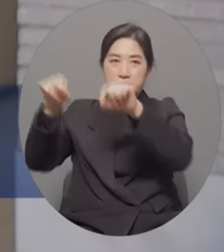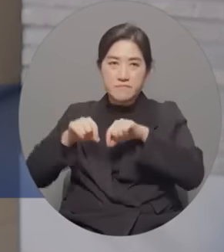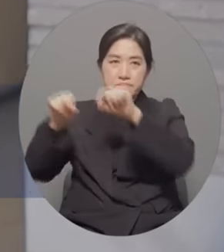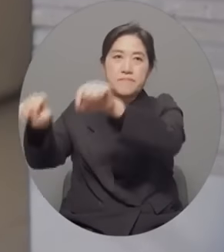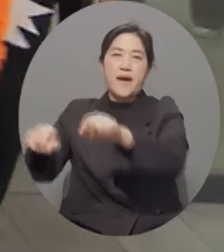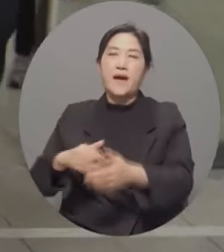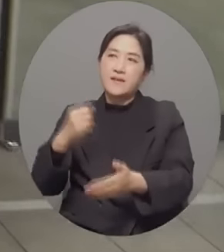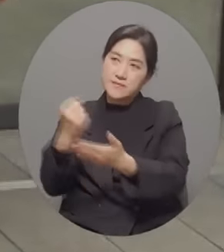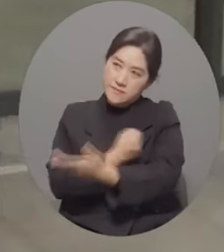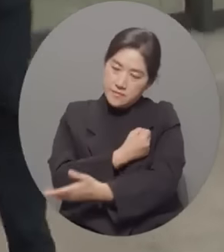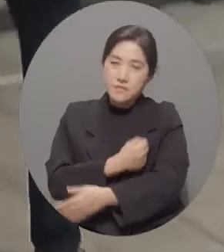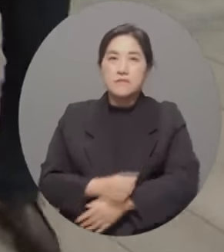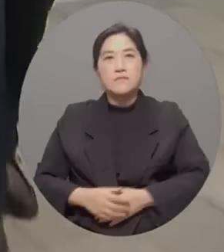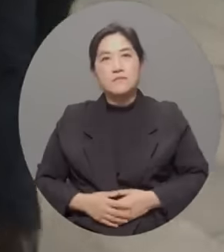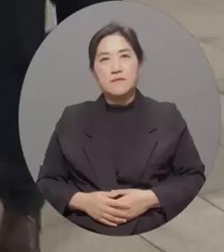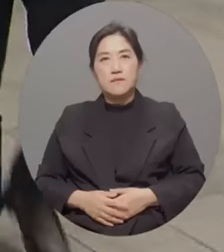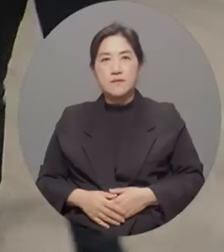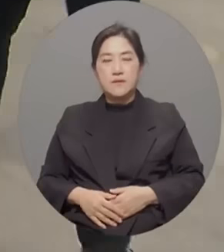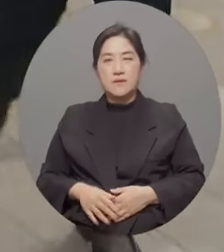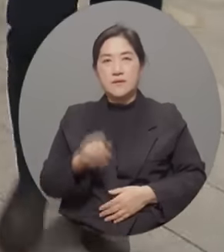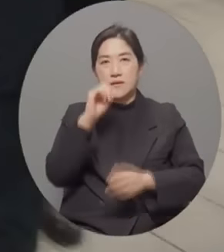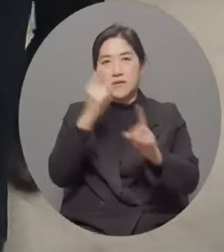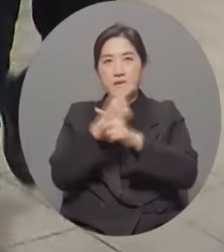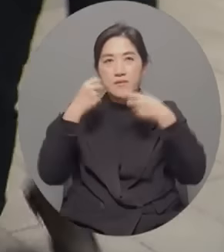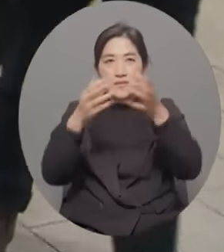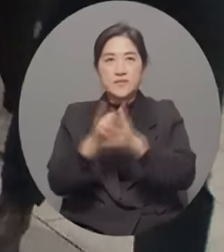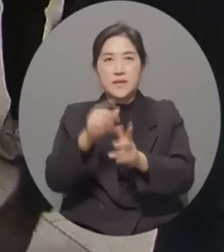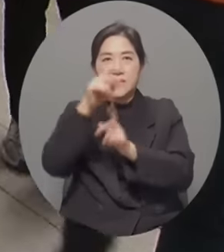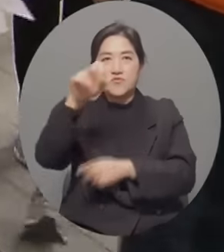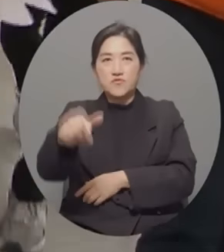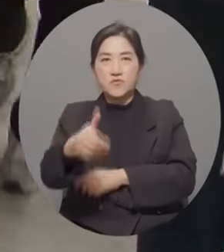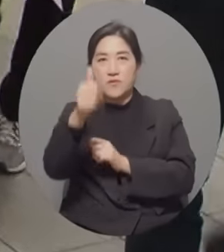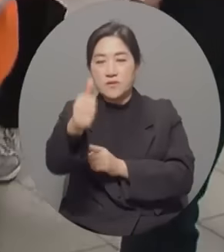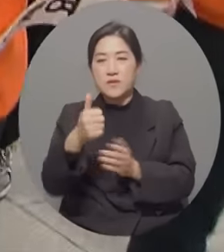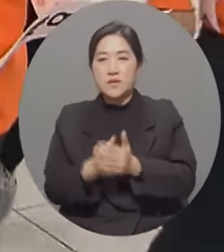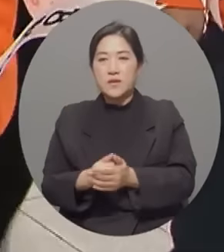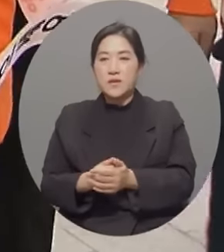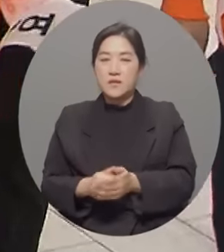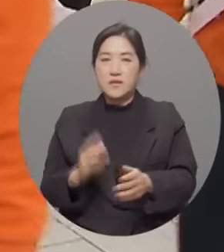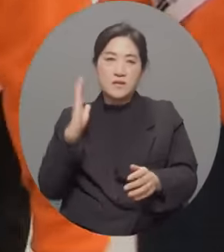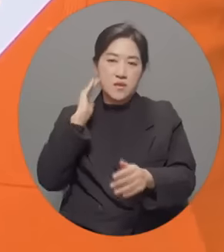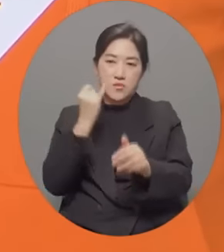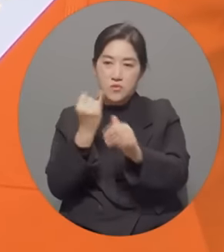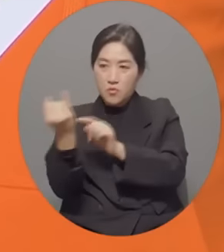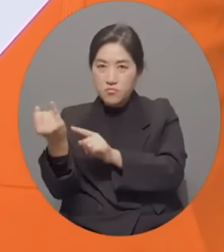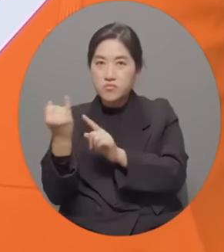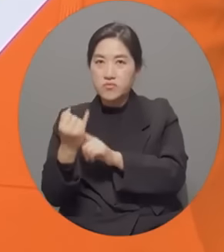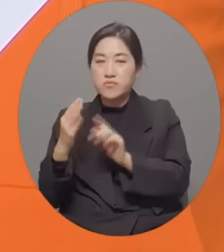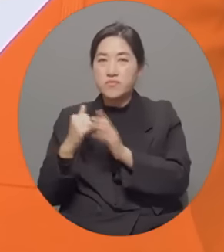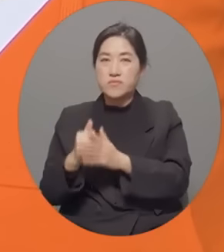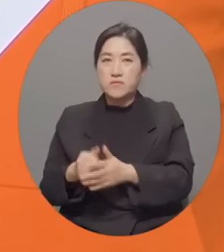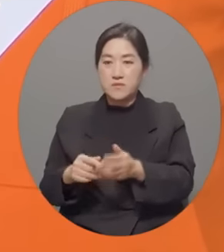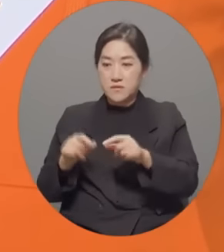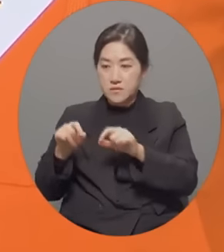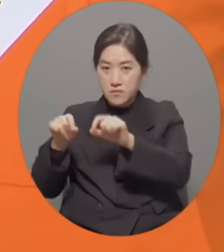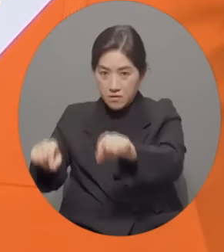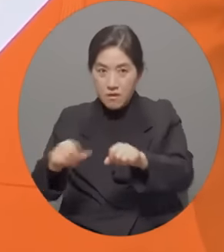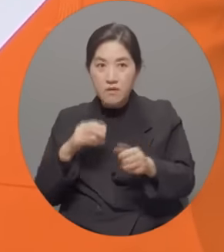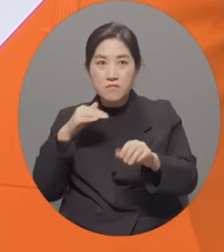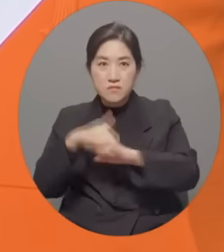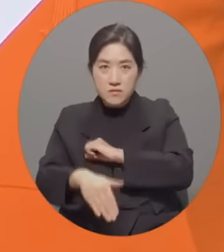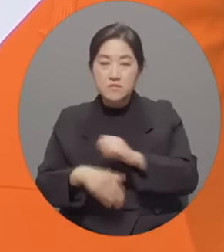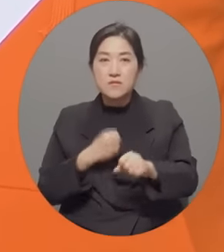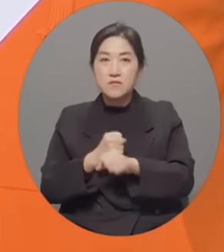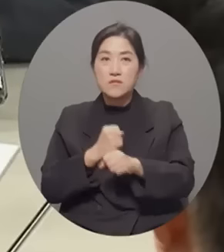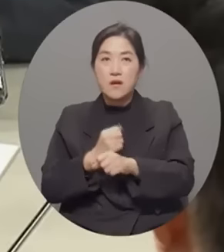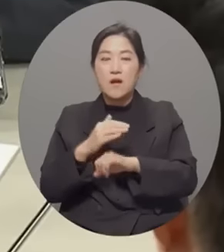아쉽습니다. 개혁신당 이준석 대표는 영부인을 대하는 잣대로 수사했다면 스타 검사 윤석열은 없었을 거라고